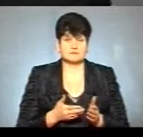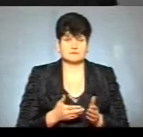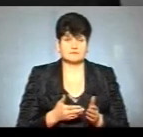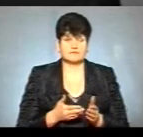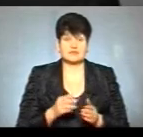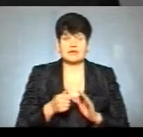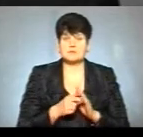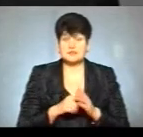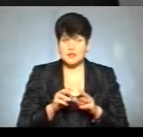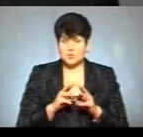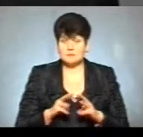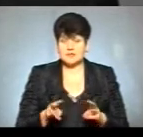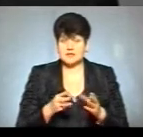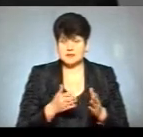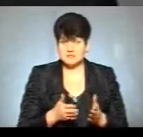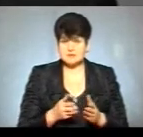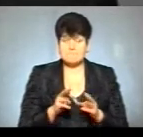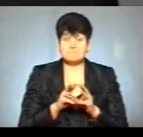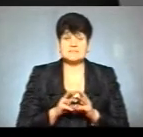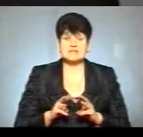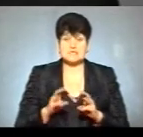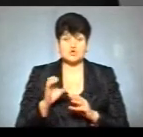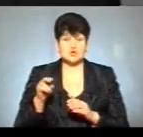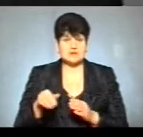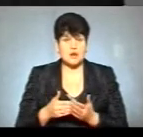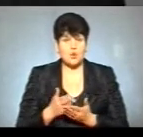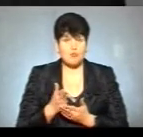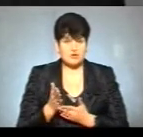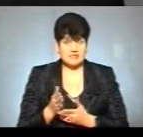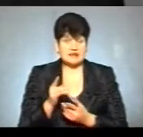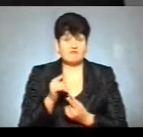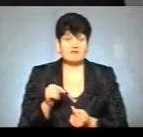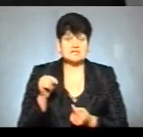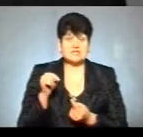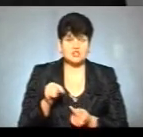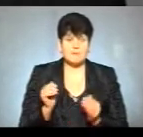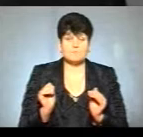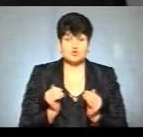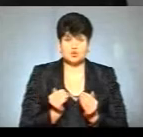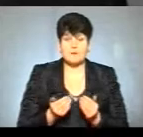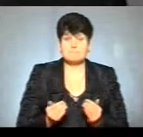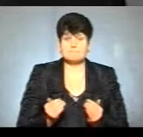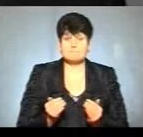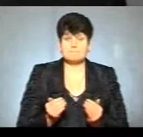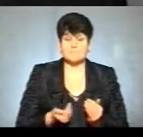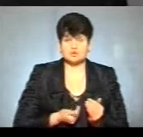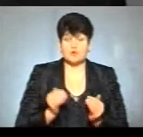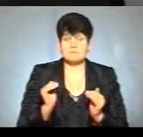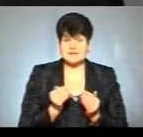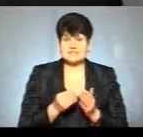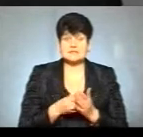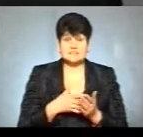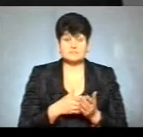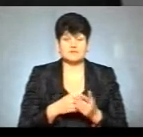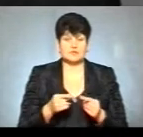саме Кабінету міністрів, це Міністерство соціальної політики, визначає прожитковий мінімум за цінами на товари і